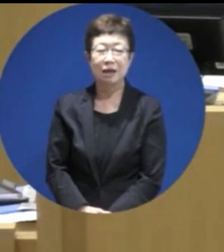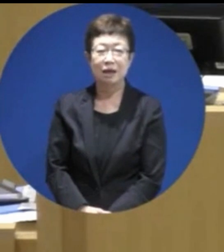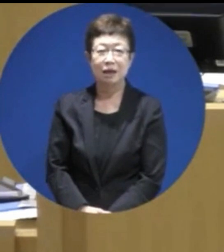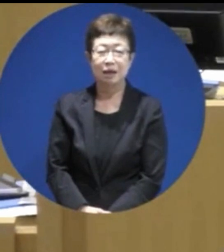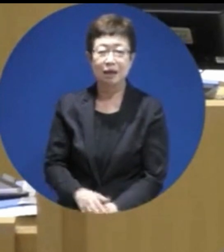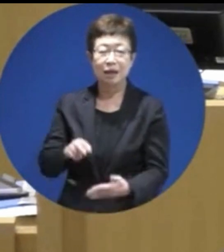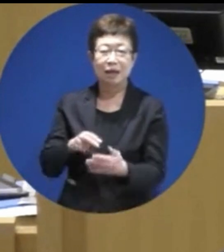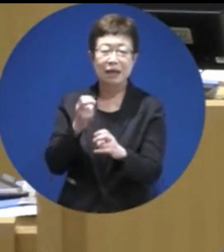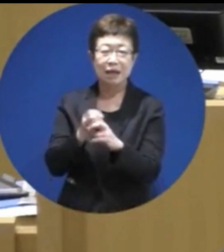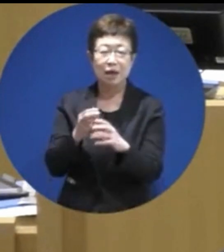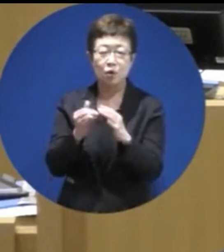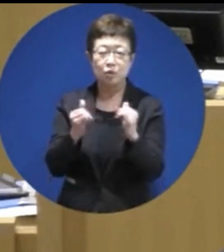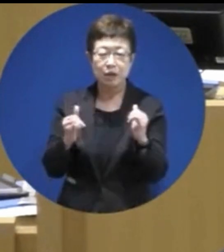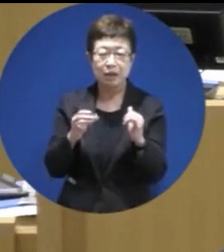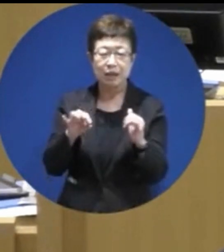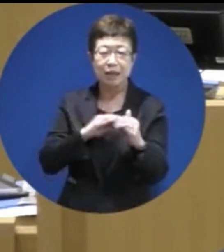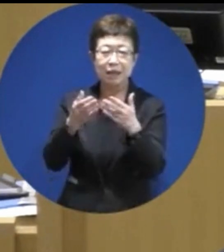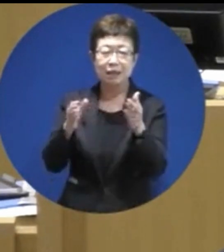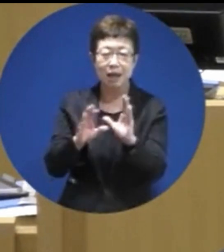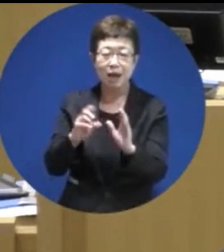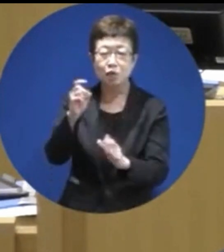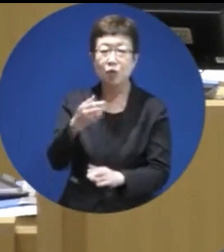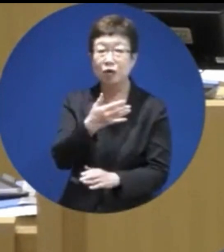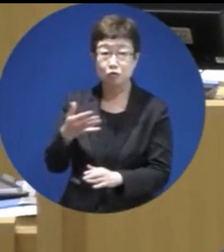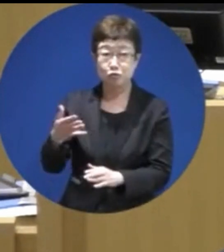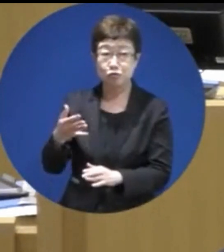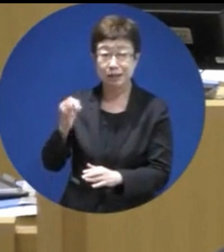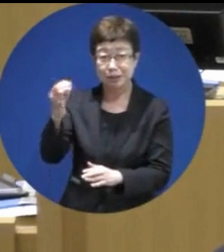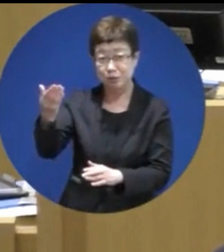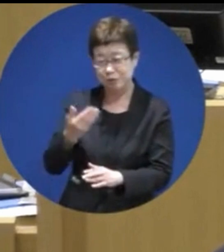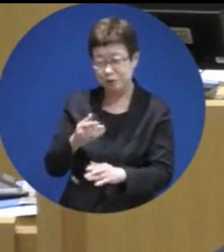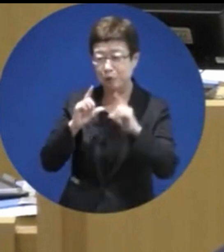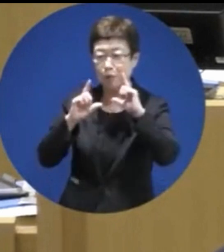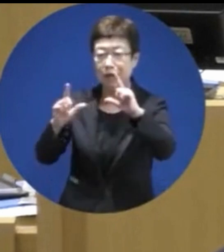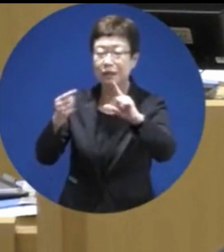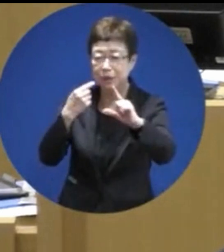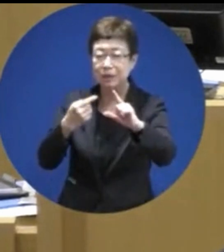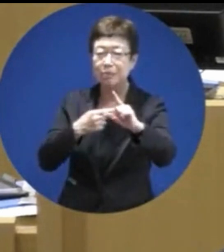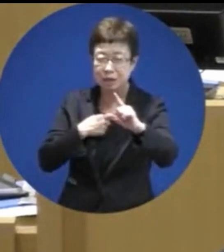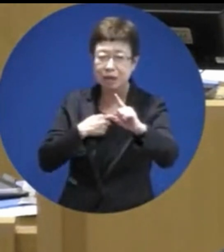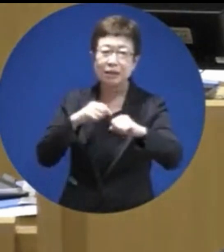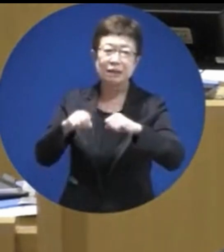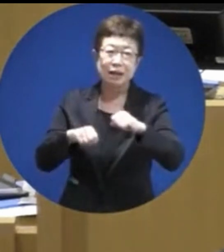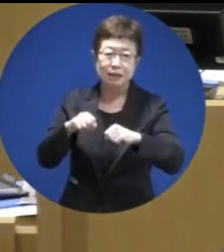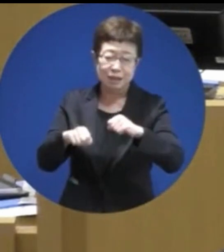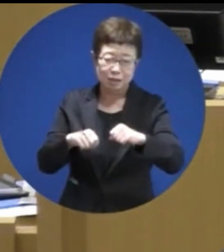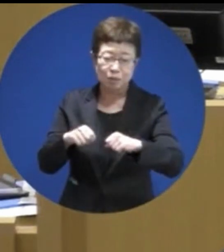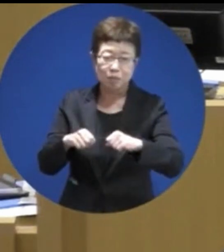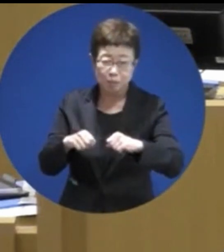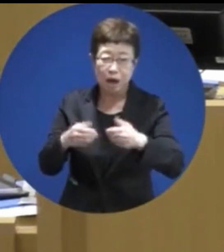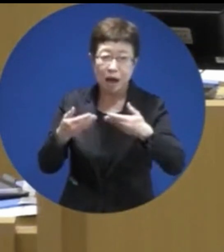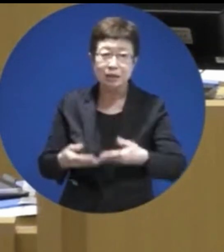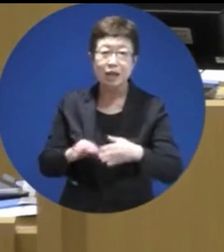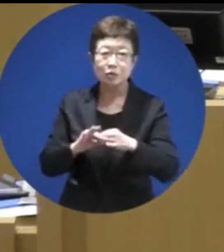立憲国民渋谷議員団桑水流由紀子議員の一般質問に順次お答えします。はじめに自転車の交通安全について4点のお尋ね